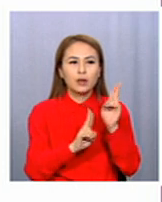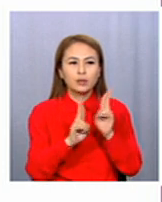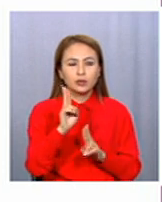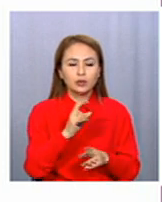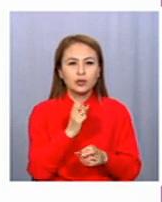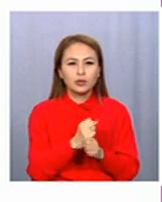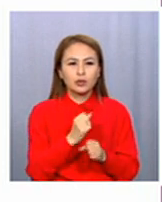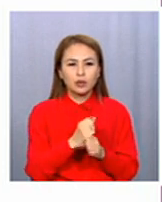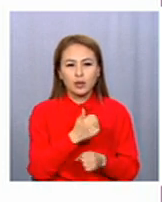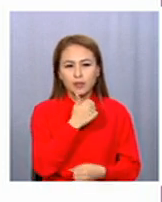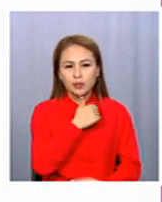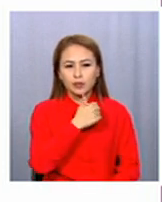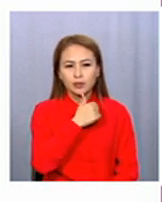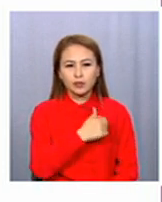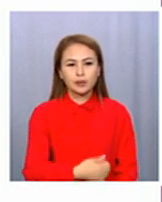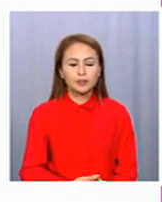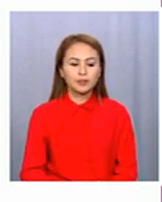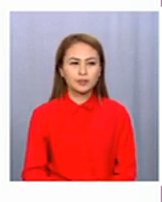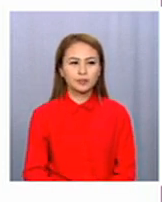құраңдар.